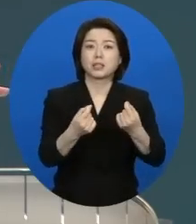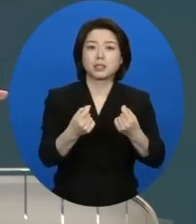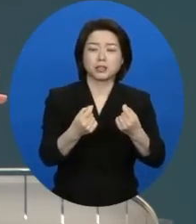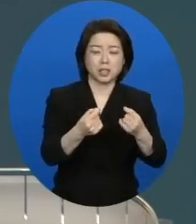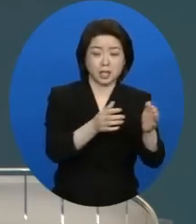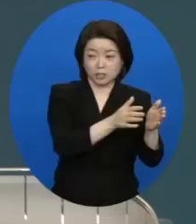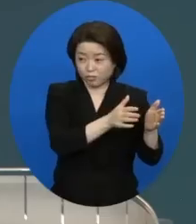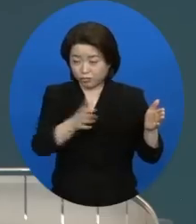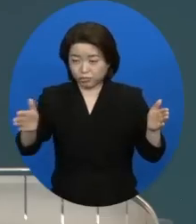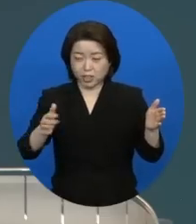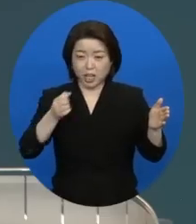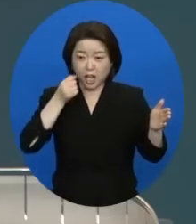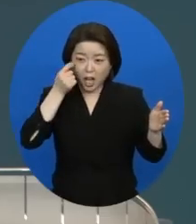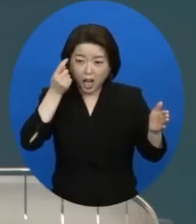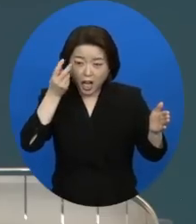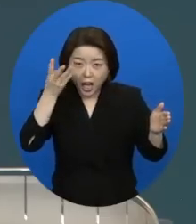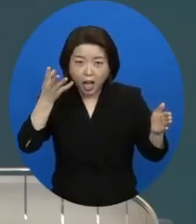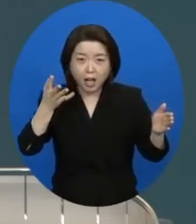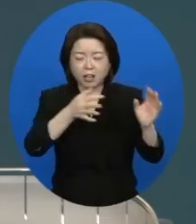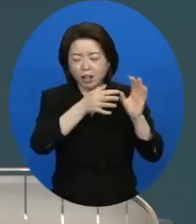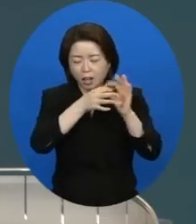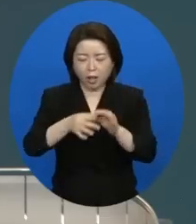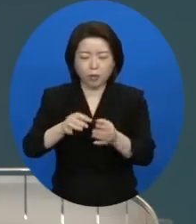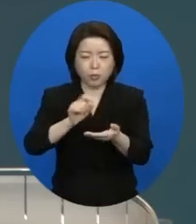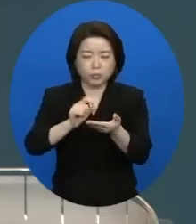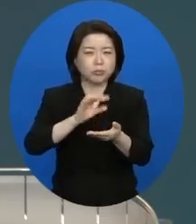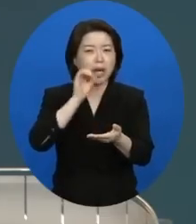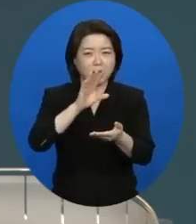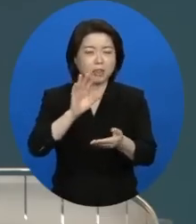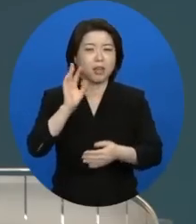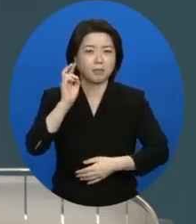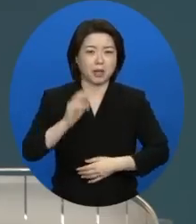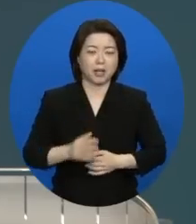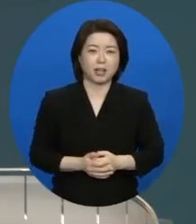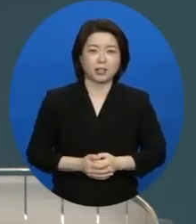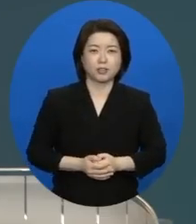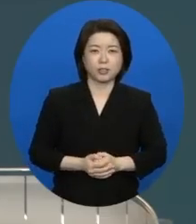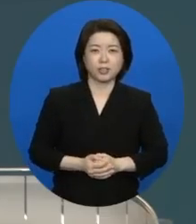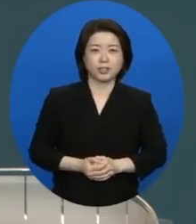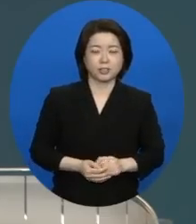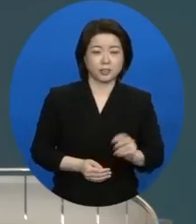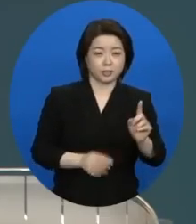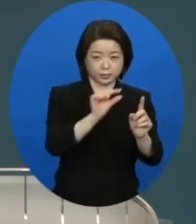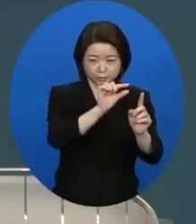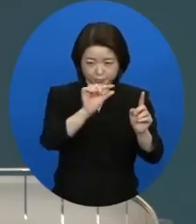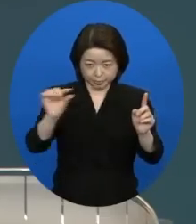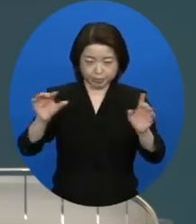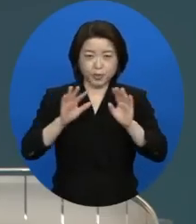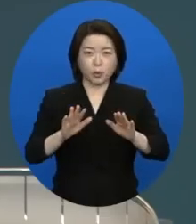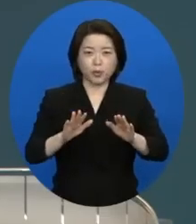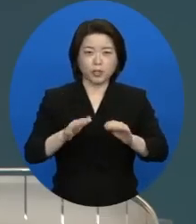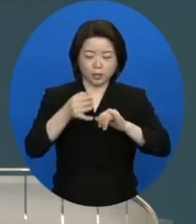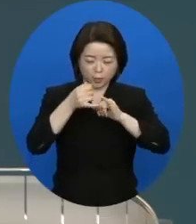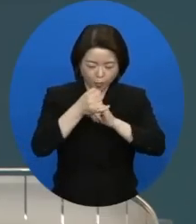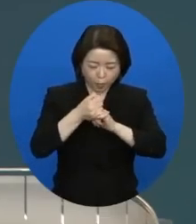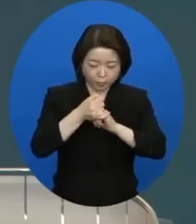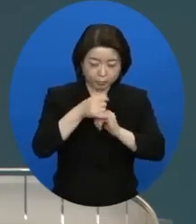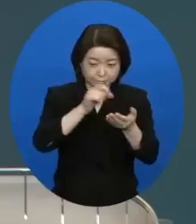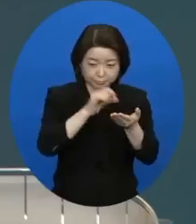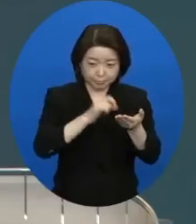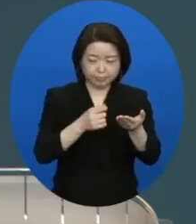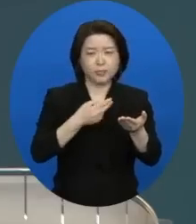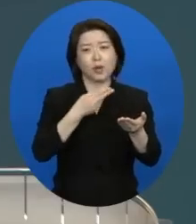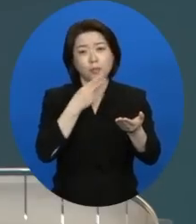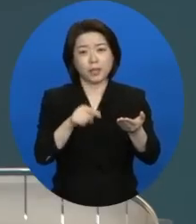쫙 한 주간이고 한 달이고 안 쓰게 된다니까요. 한 줄이라도 오늘은 정말 일기 쓸 거리가